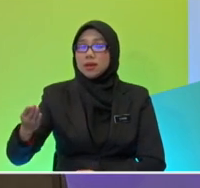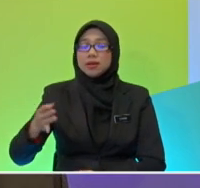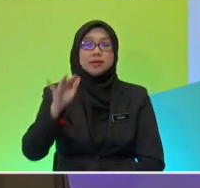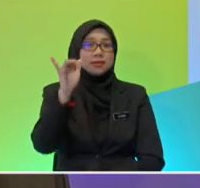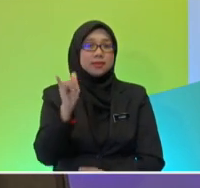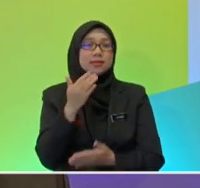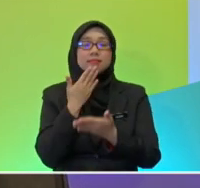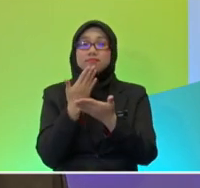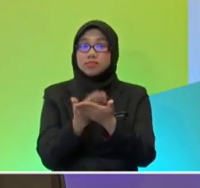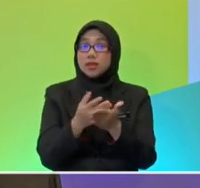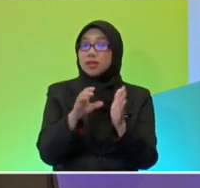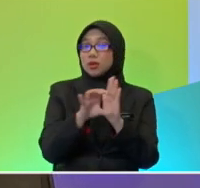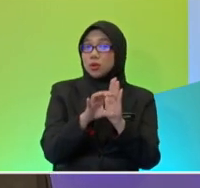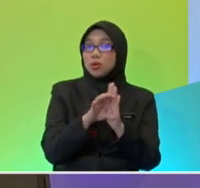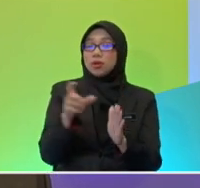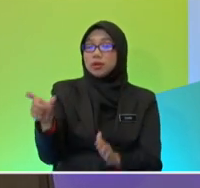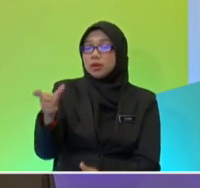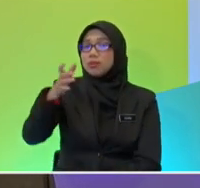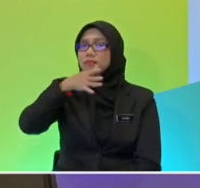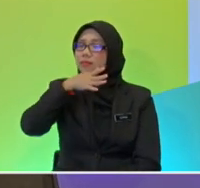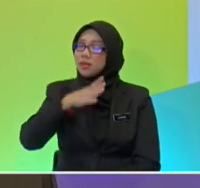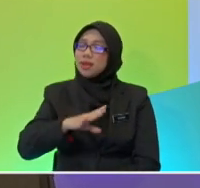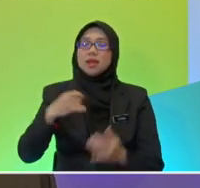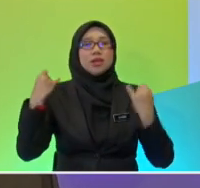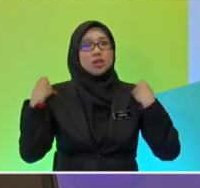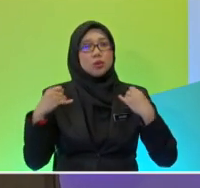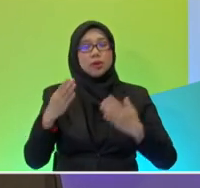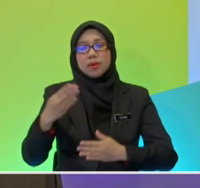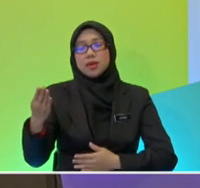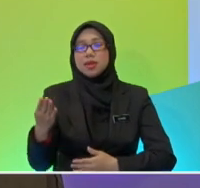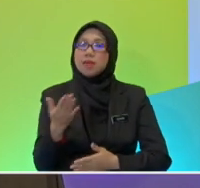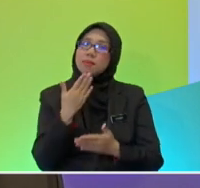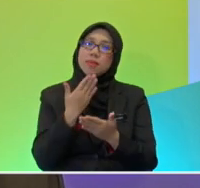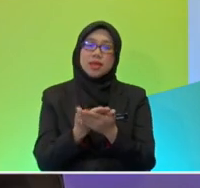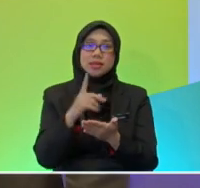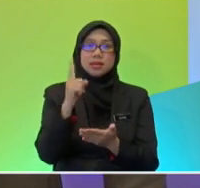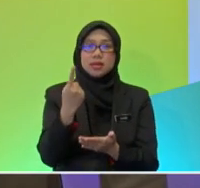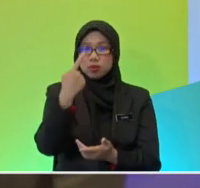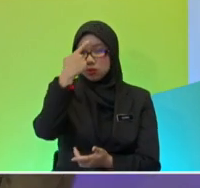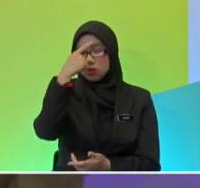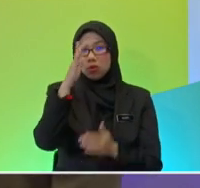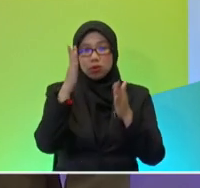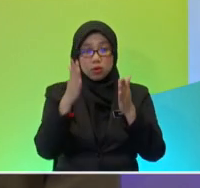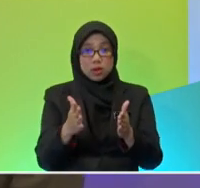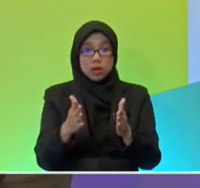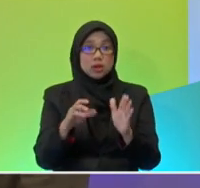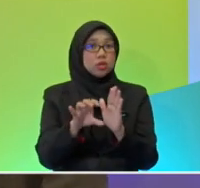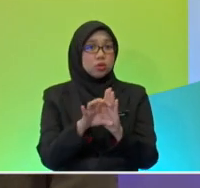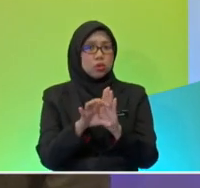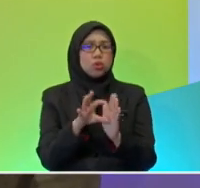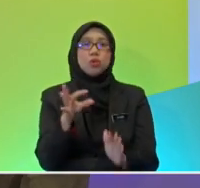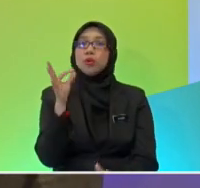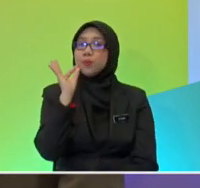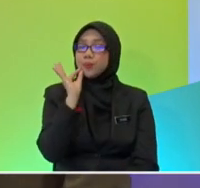Nabi Shallallahu Alaihi Wasallam menjual barang yang elok saja kepada pelanggan kalau kita nak jual buah-buahan contohnya